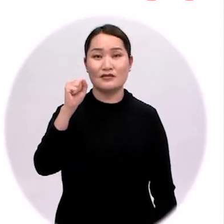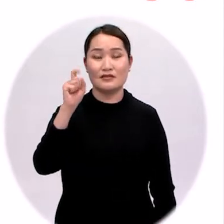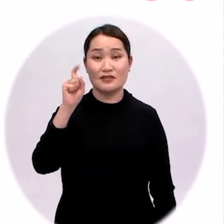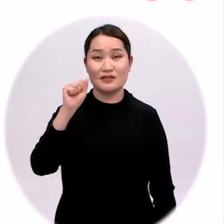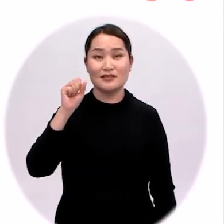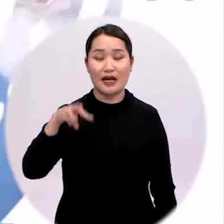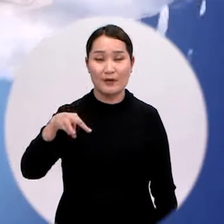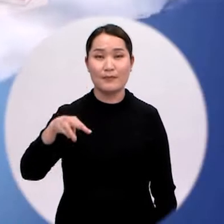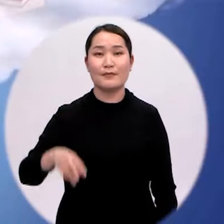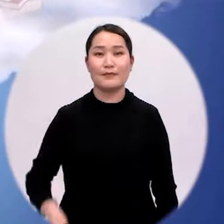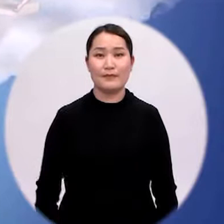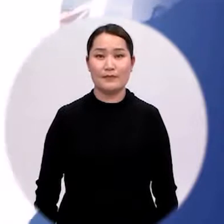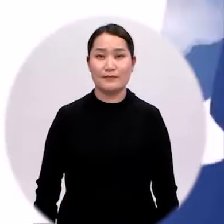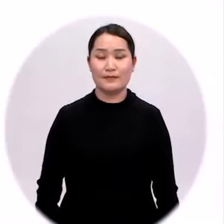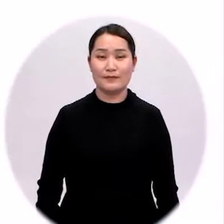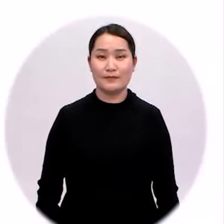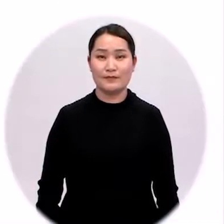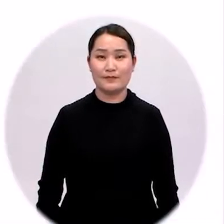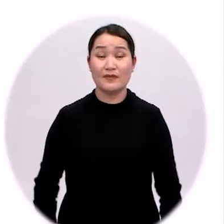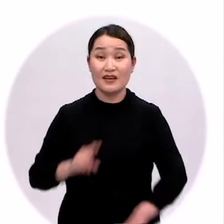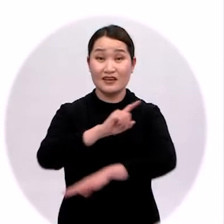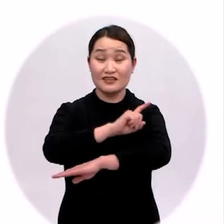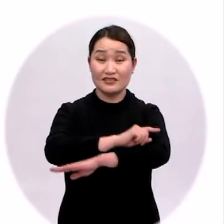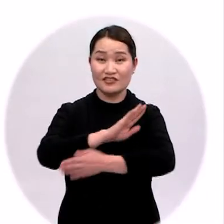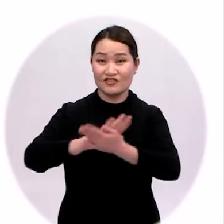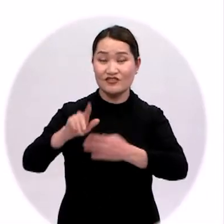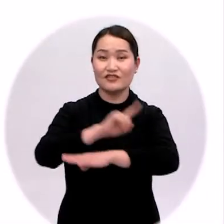юм байна. За, сайн байна. Өнөөдрийнхөө шинэ хичээлд оръё.